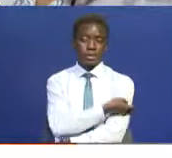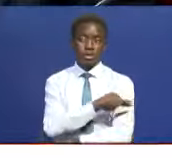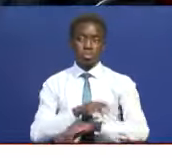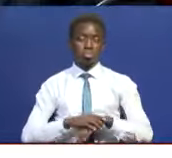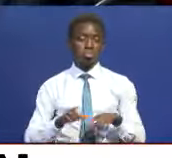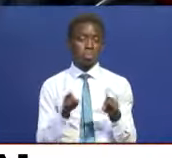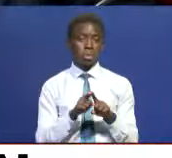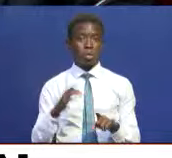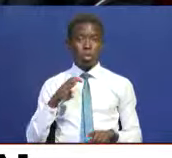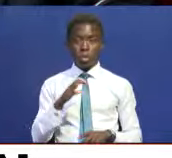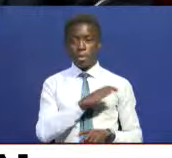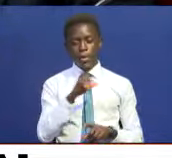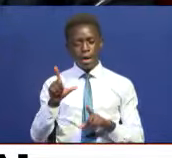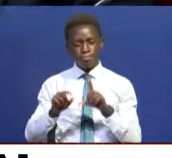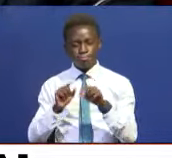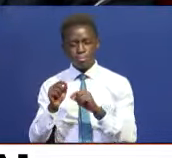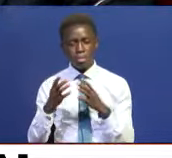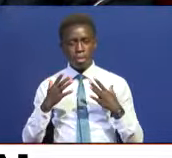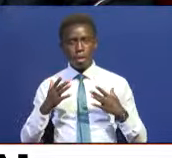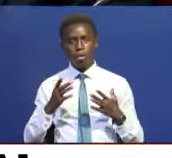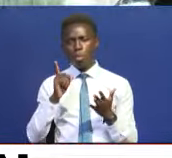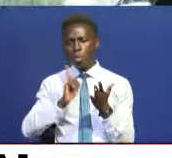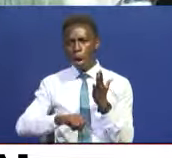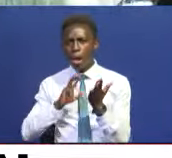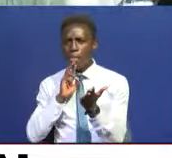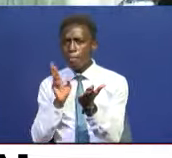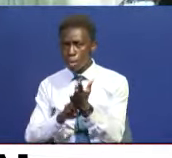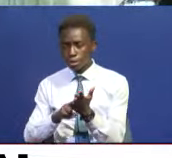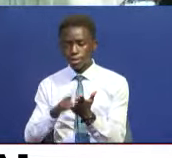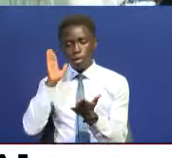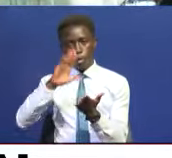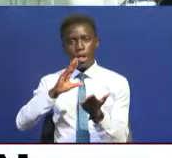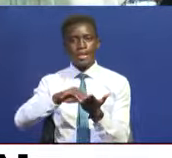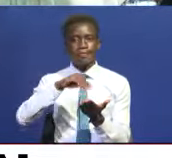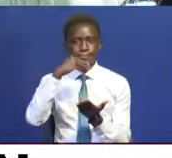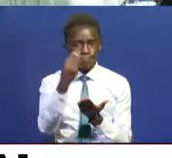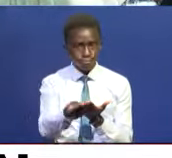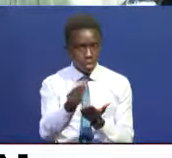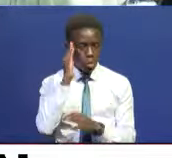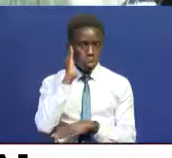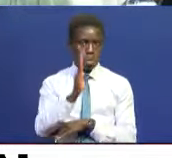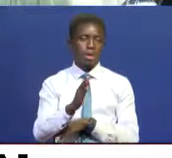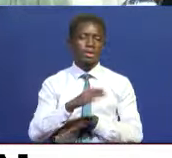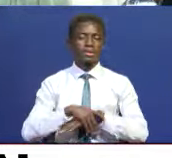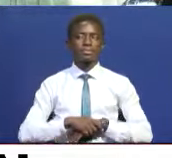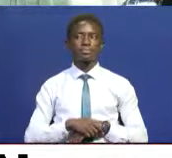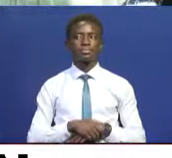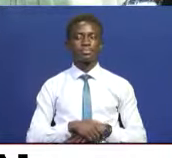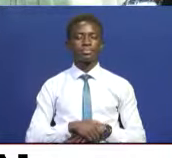husika na kisha kutoa ripoti yake. Gishu Kiwashira, Darubini.